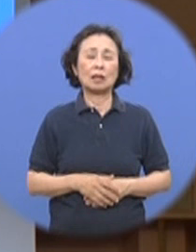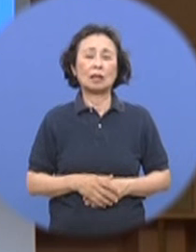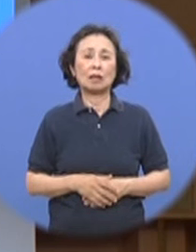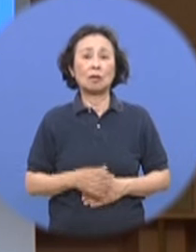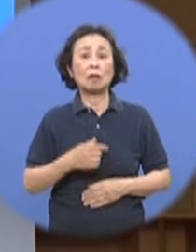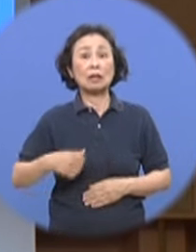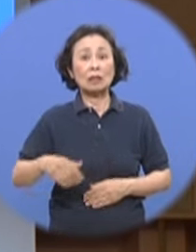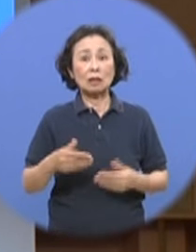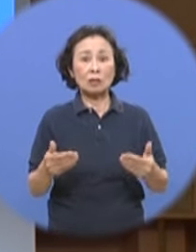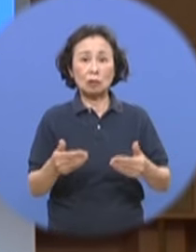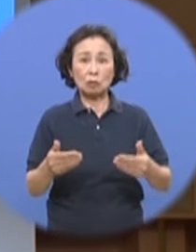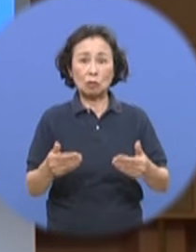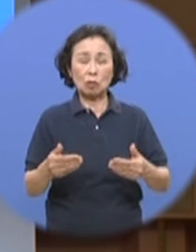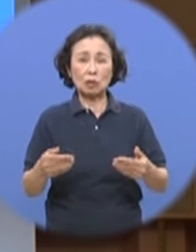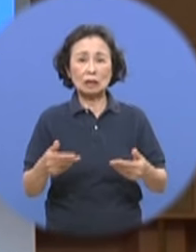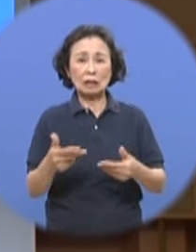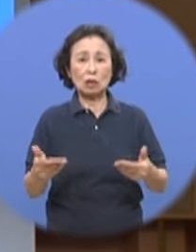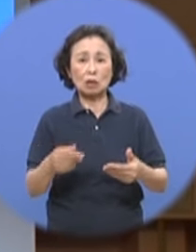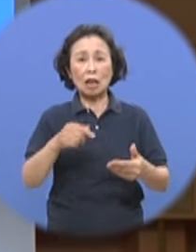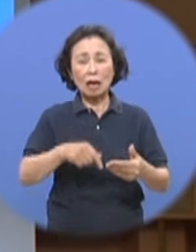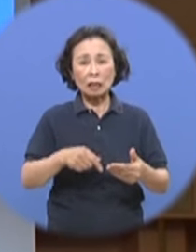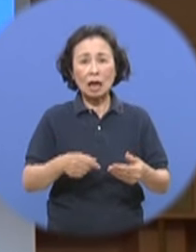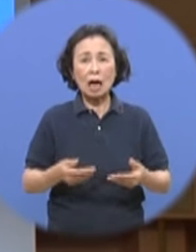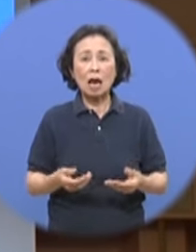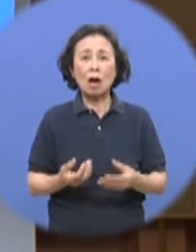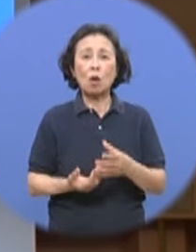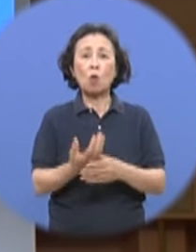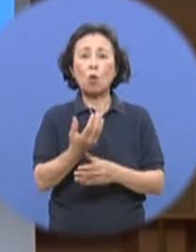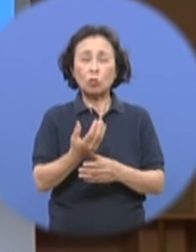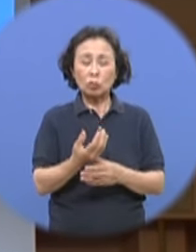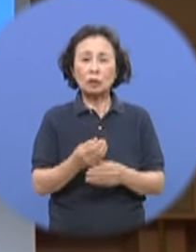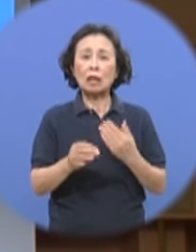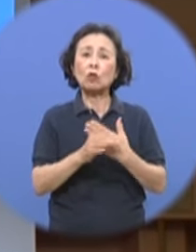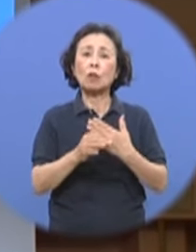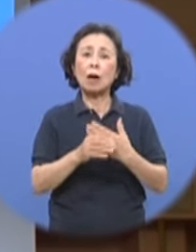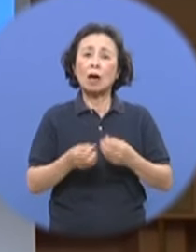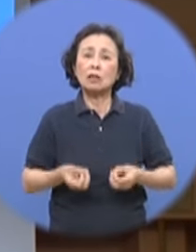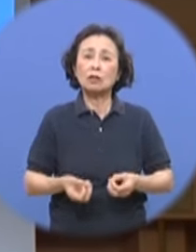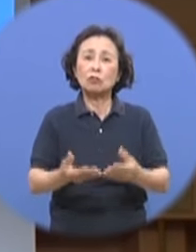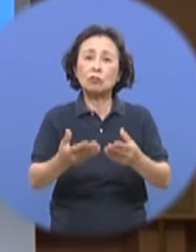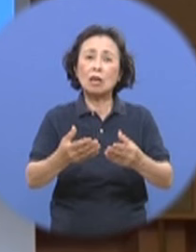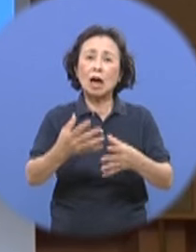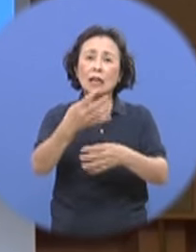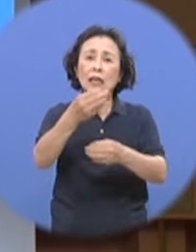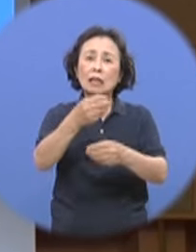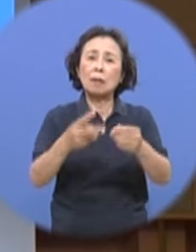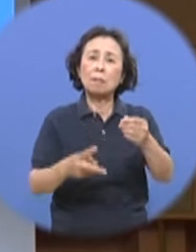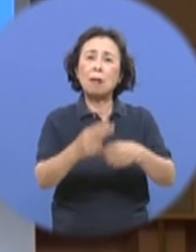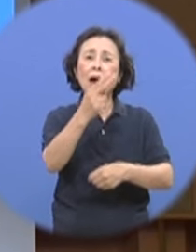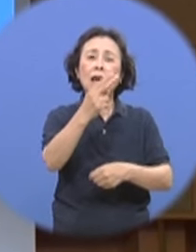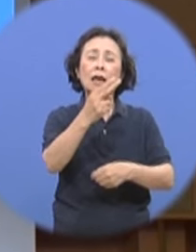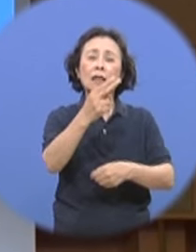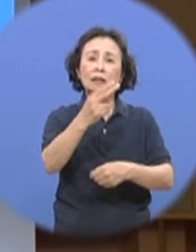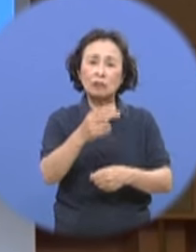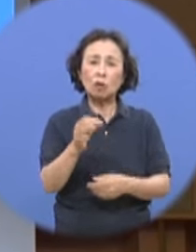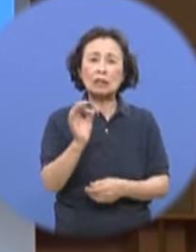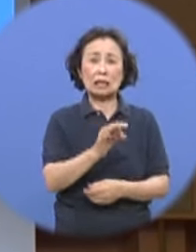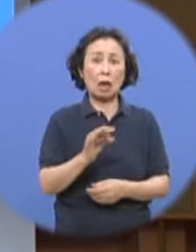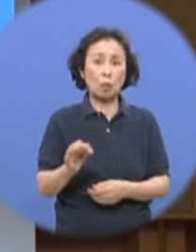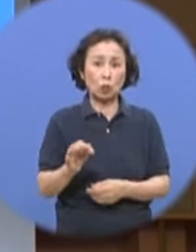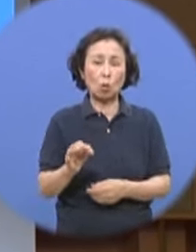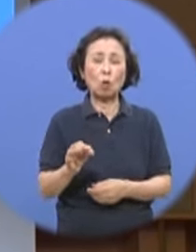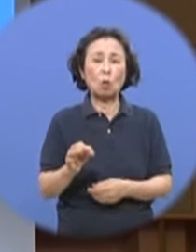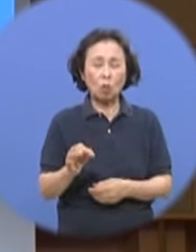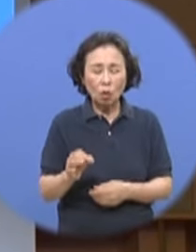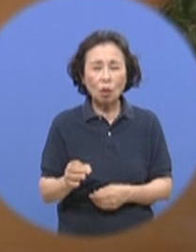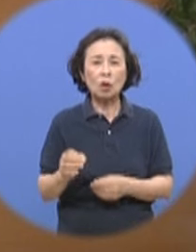の中で発生する出荷期限切れの商品なんかを毎月和歌山県社協さんを